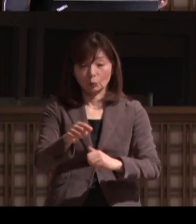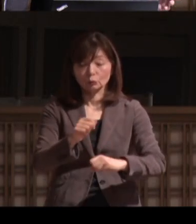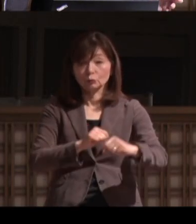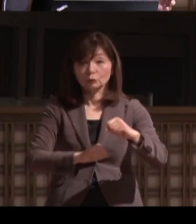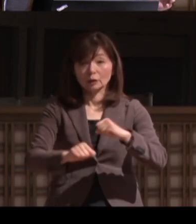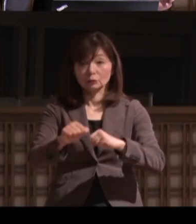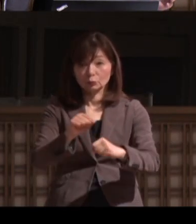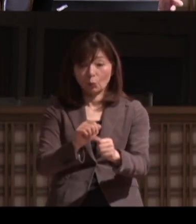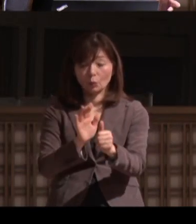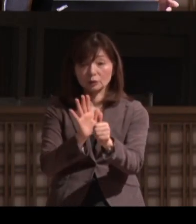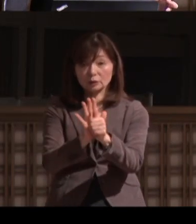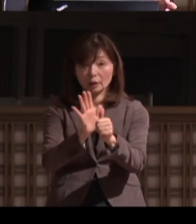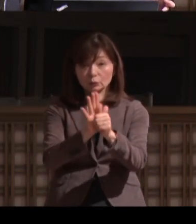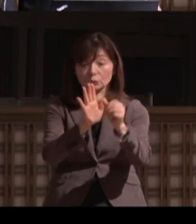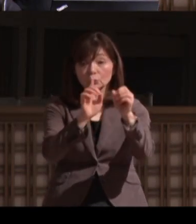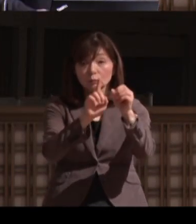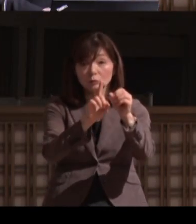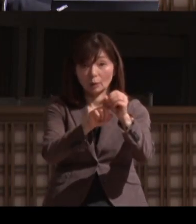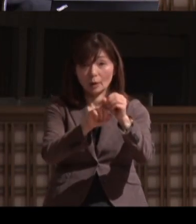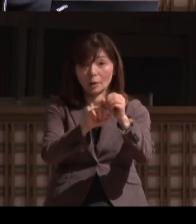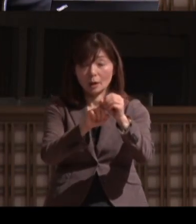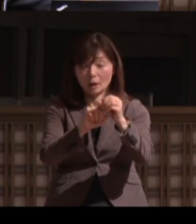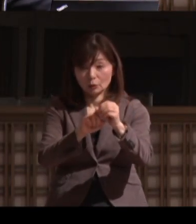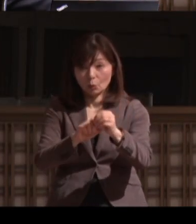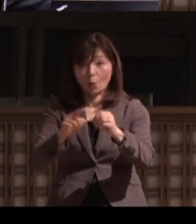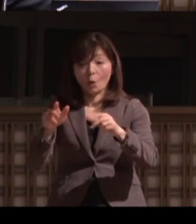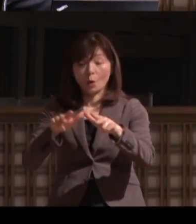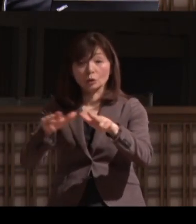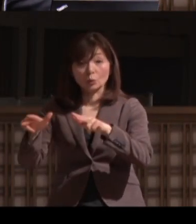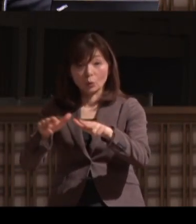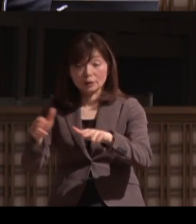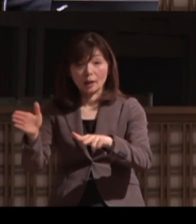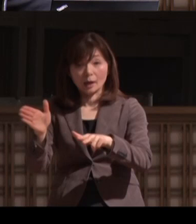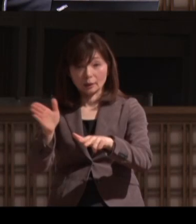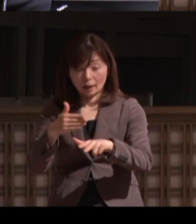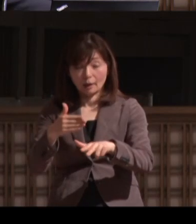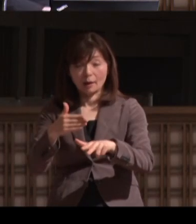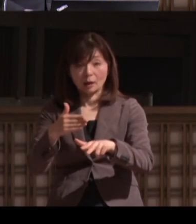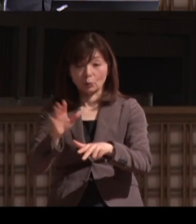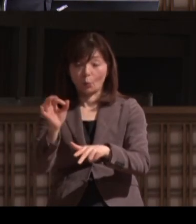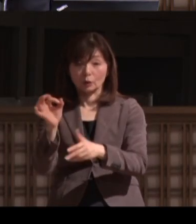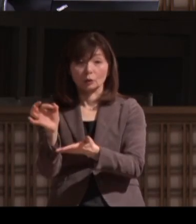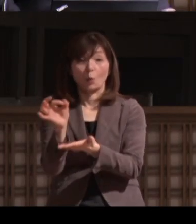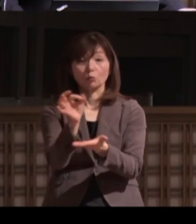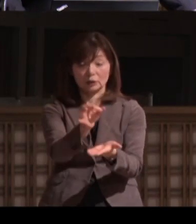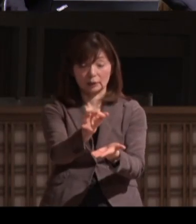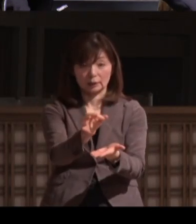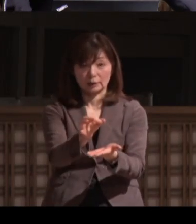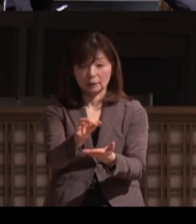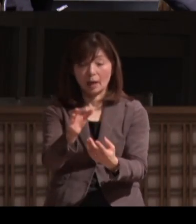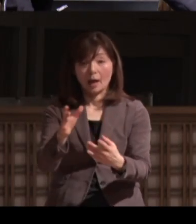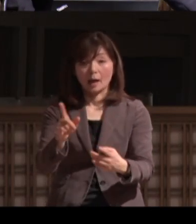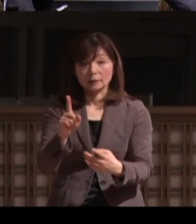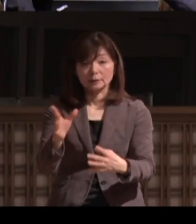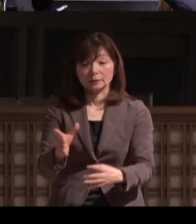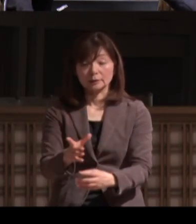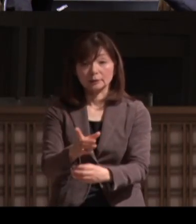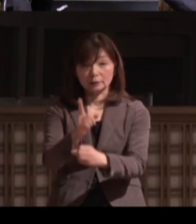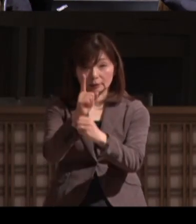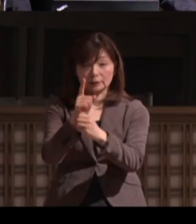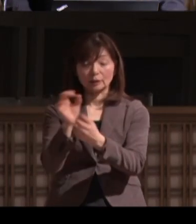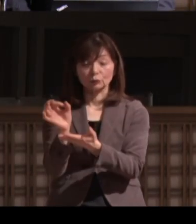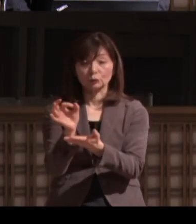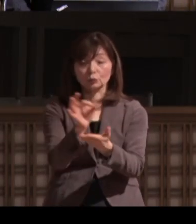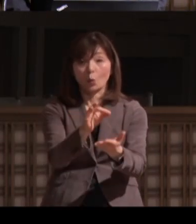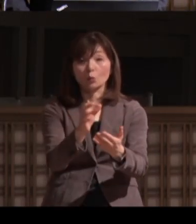を支援するえま交付金行政からのお金が出るとこれが一括交付金ということ